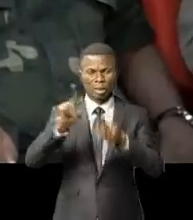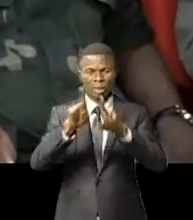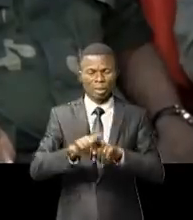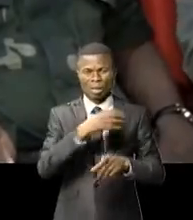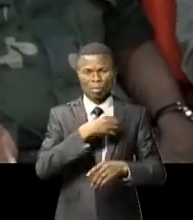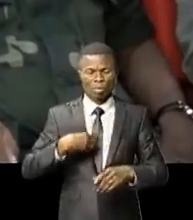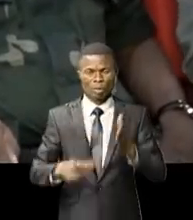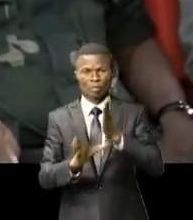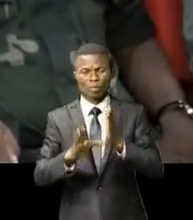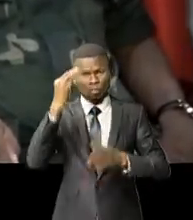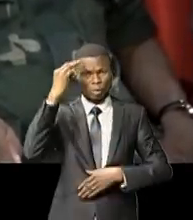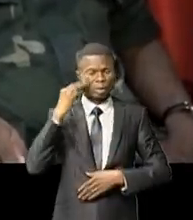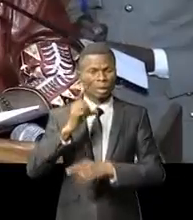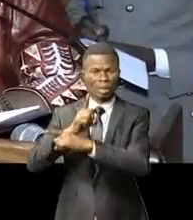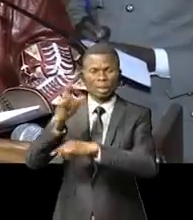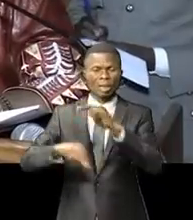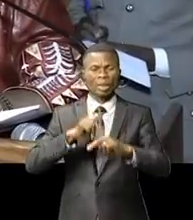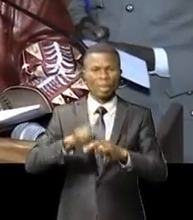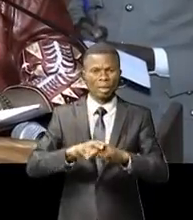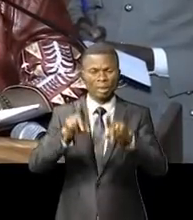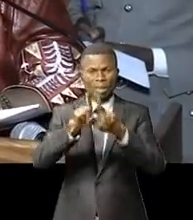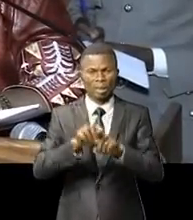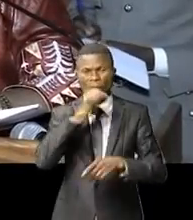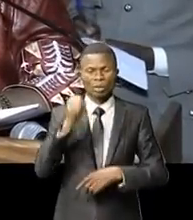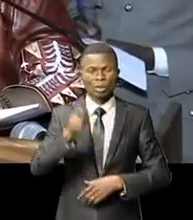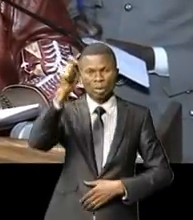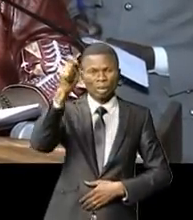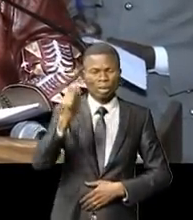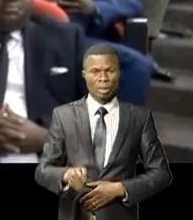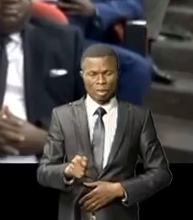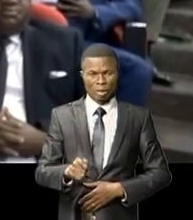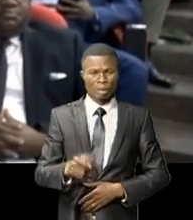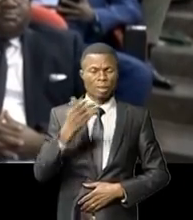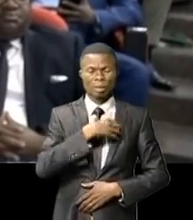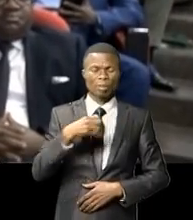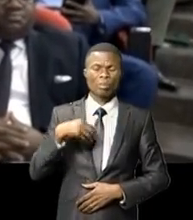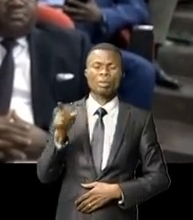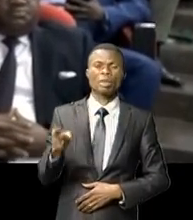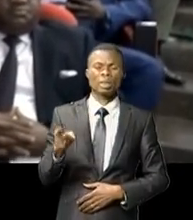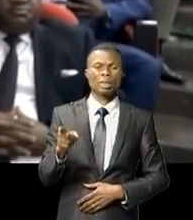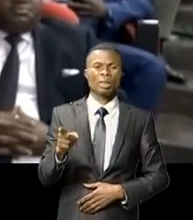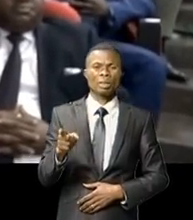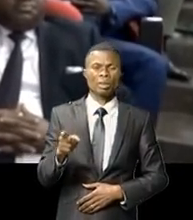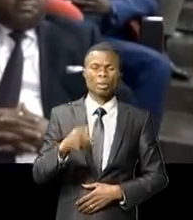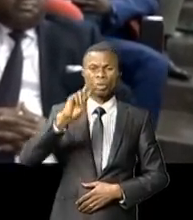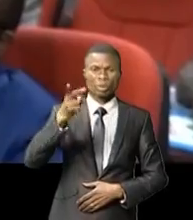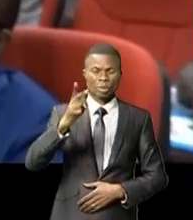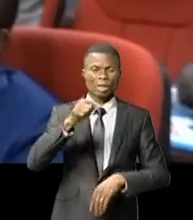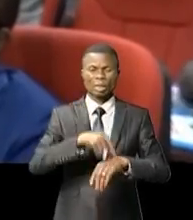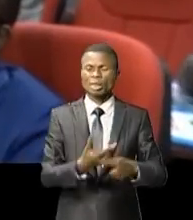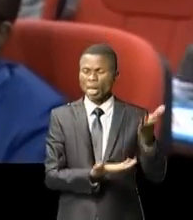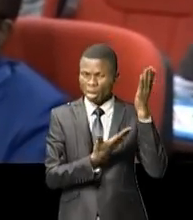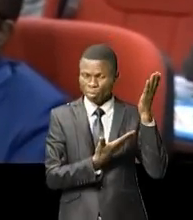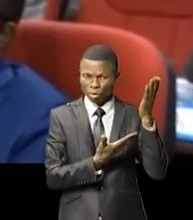la vice-ministre de la Défense nationale et ancien combattant Séraphine Kiloubou-Koutouna. Le deuxième temps fort